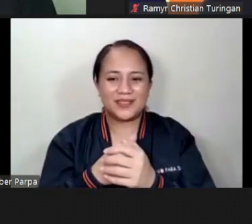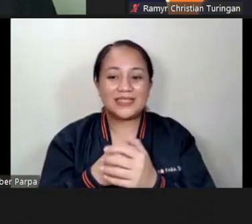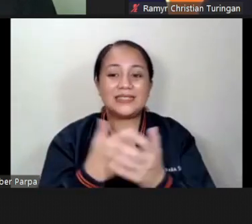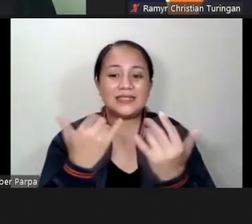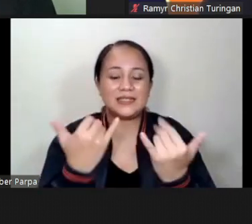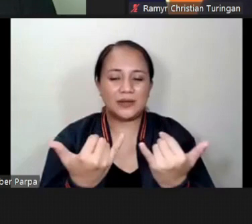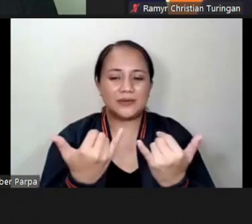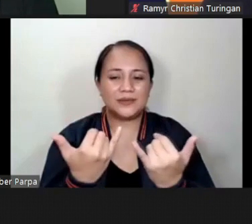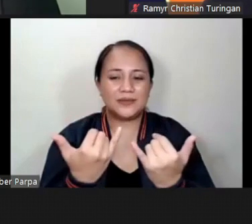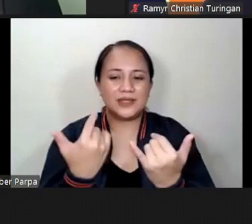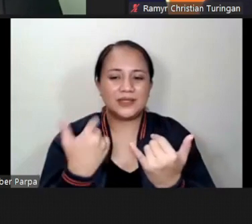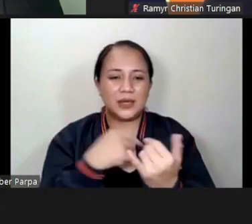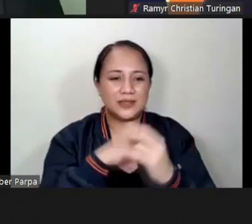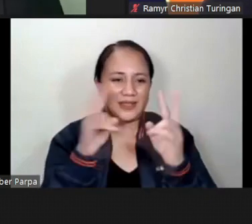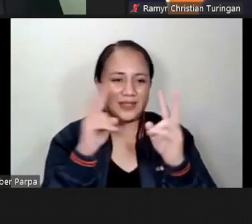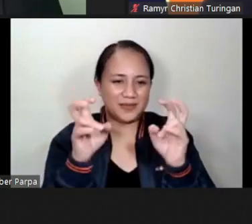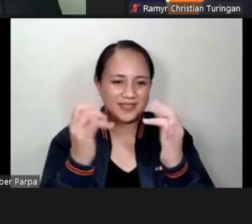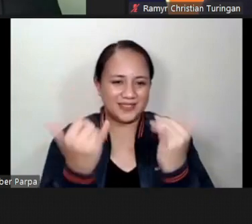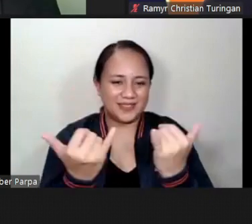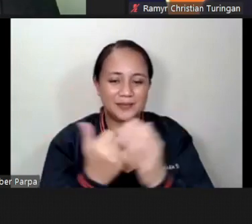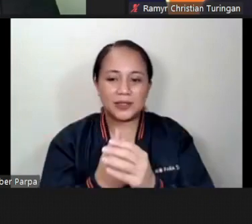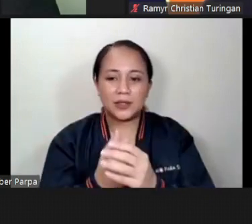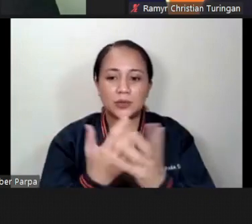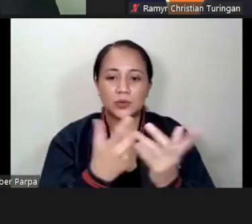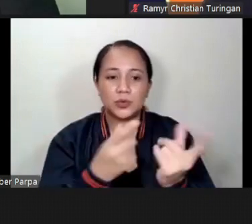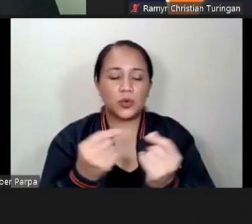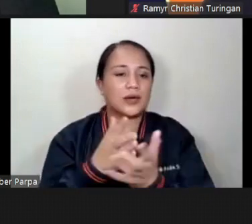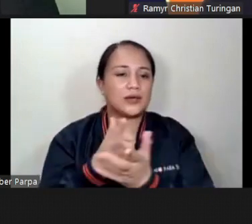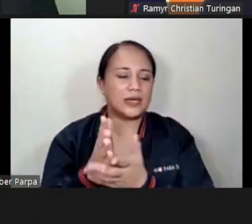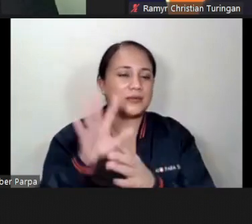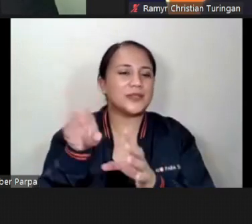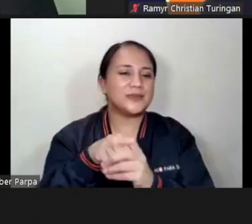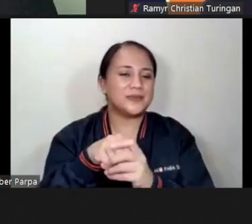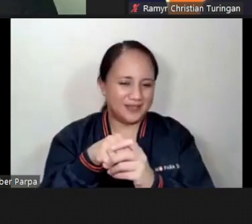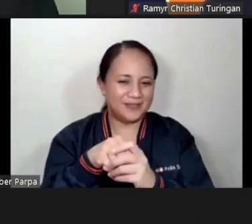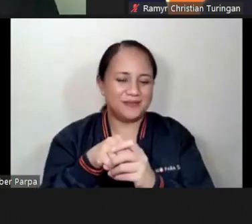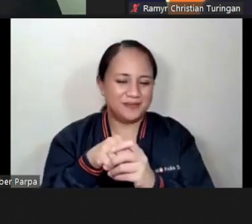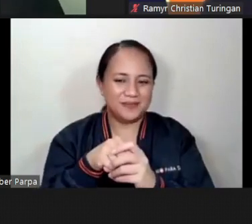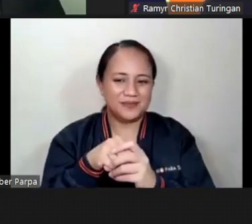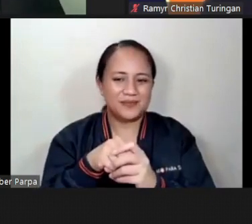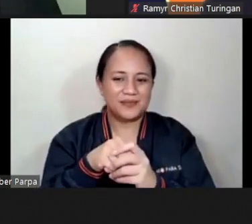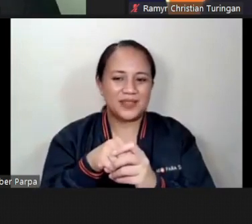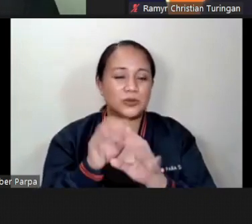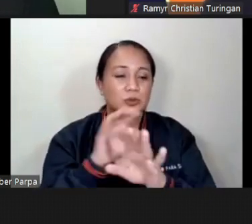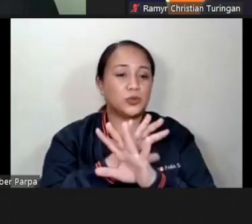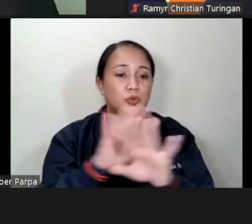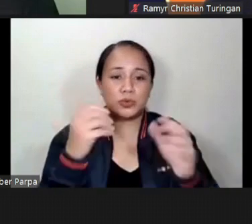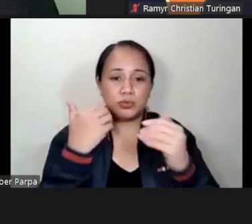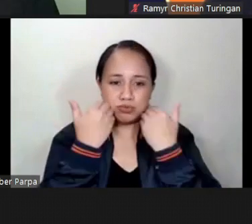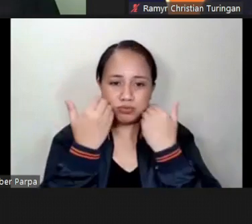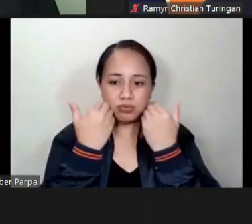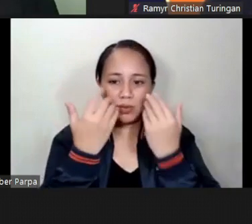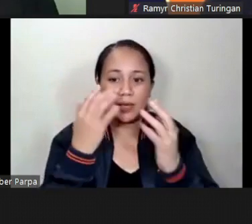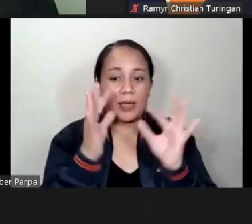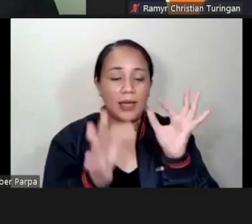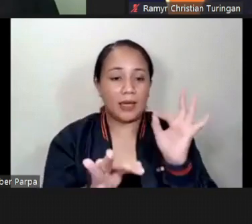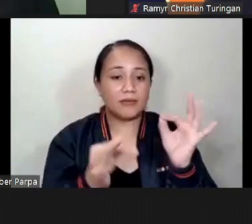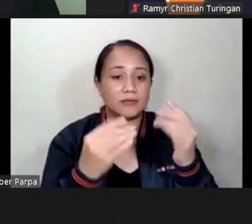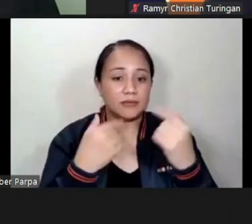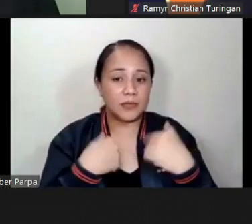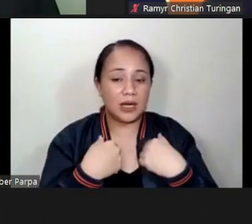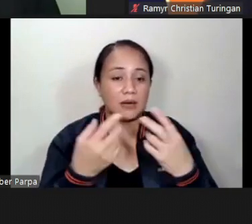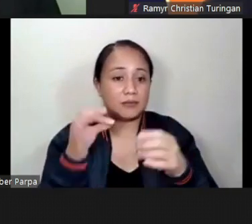sa ating topic ngayon. So, let's practice our right in sa participation. Huwag tayong mahiya pag may mga ganitong